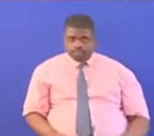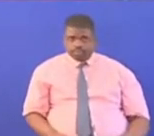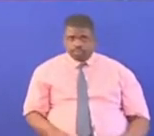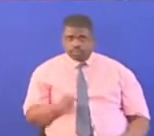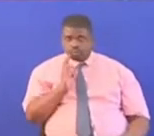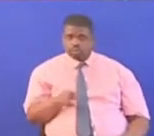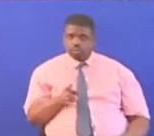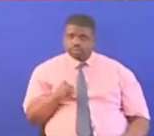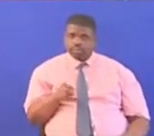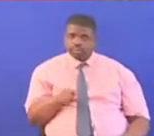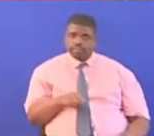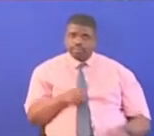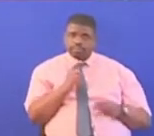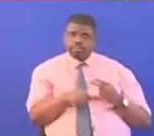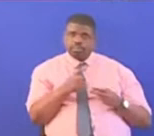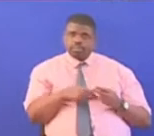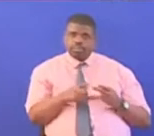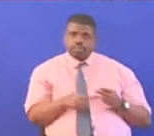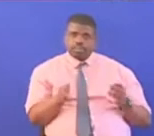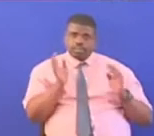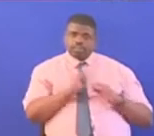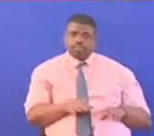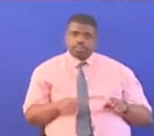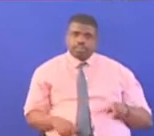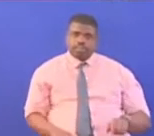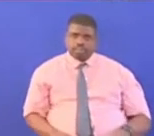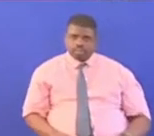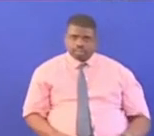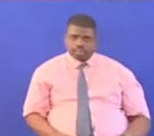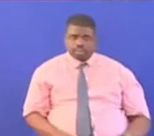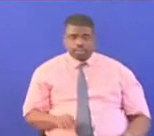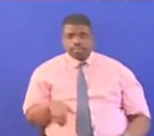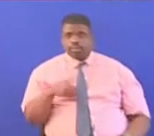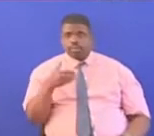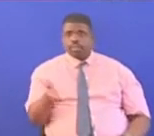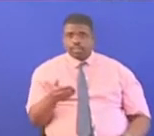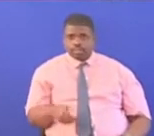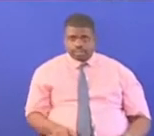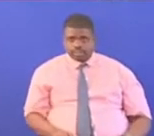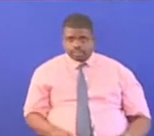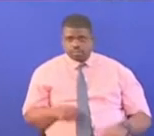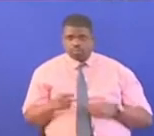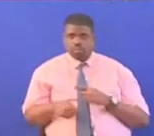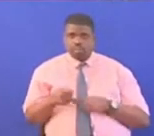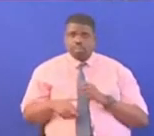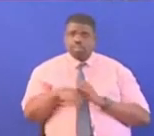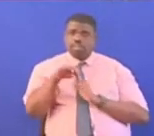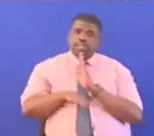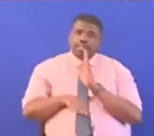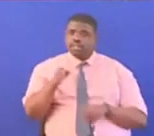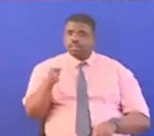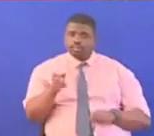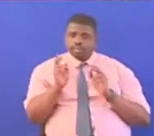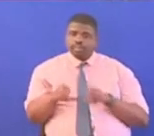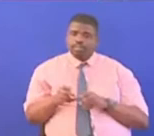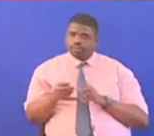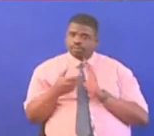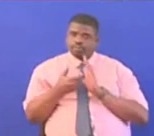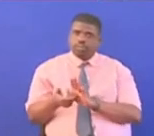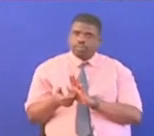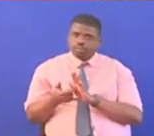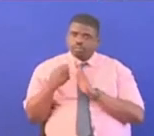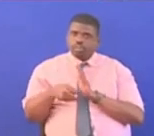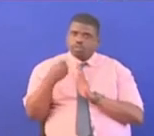Hoja hizi zote mbili zitahitimishwa baadaye na tutaendelea na ratiba kama inavyoonyesha